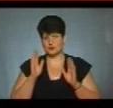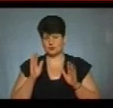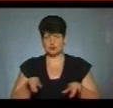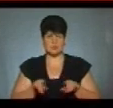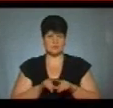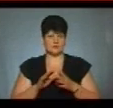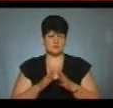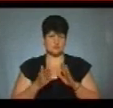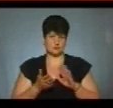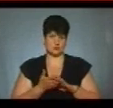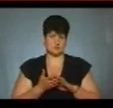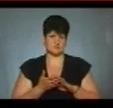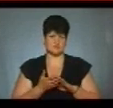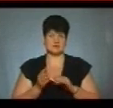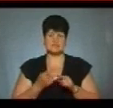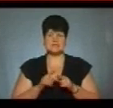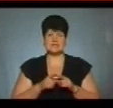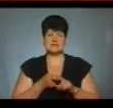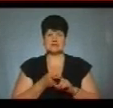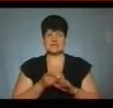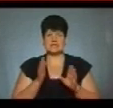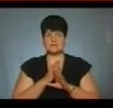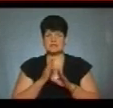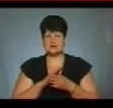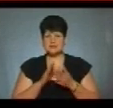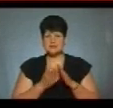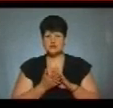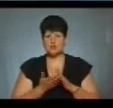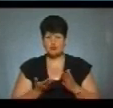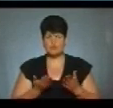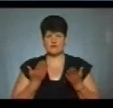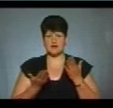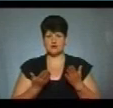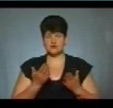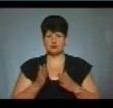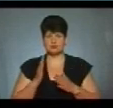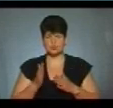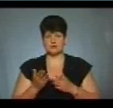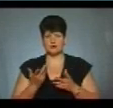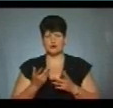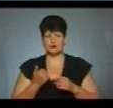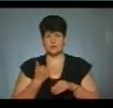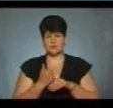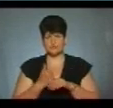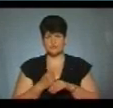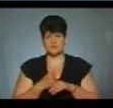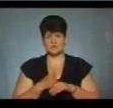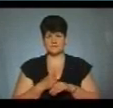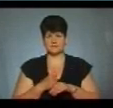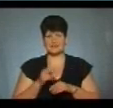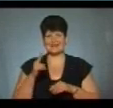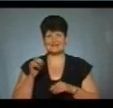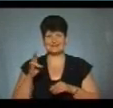схожа ситуація? Ну, це залежить від кліматичних умов, якщо будуть, бо основний стік дає для